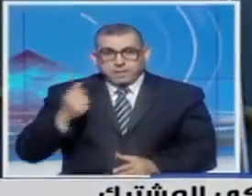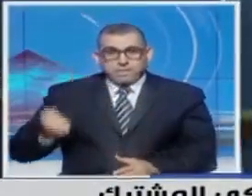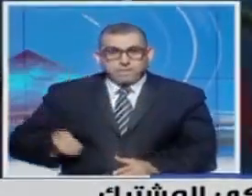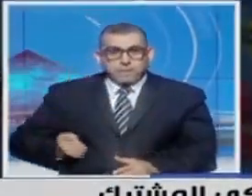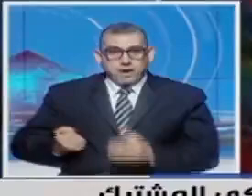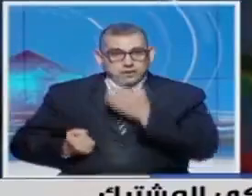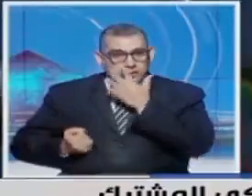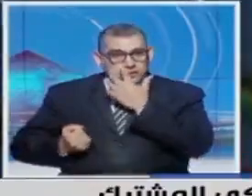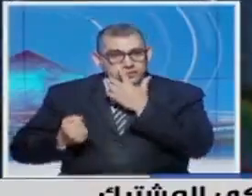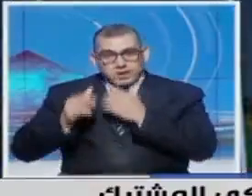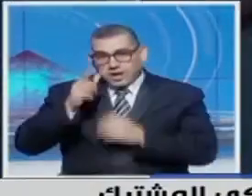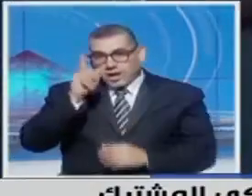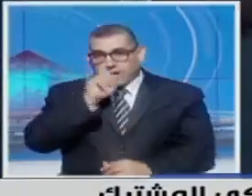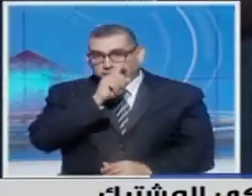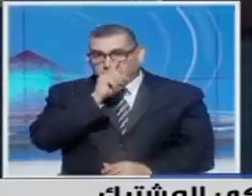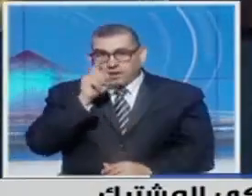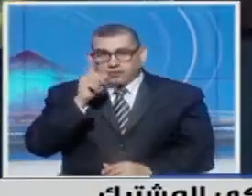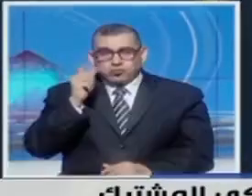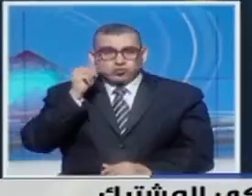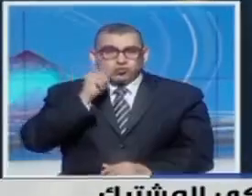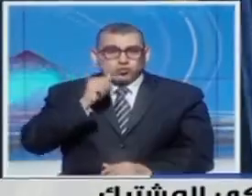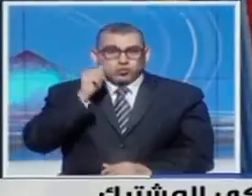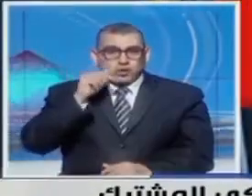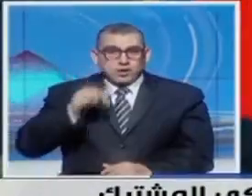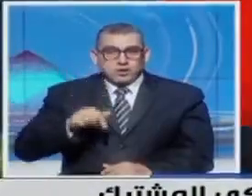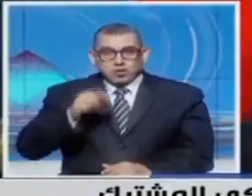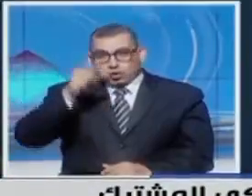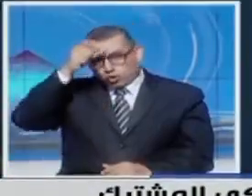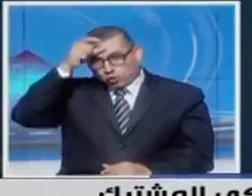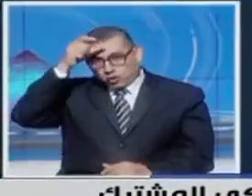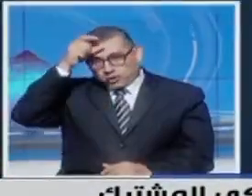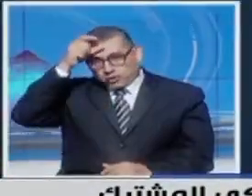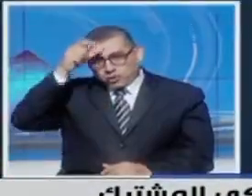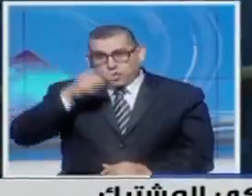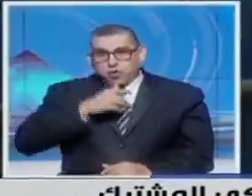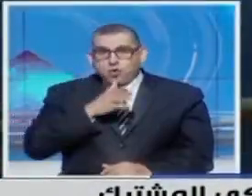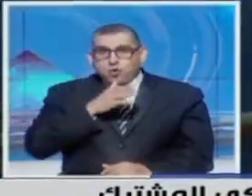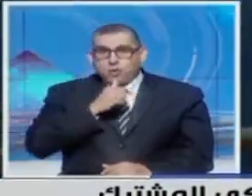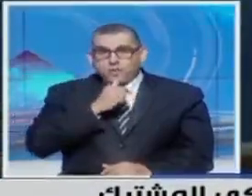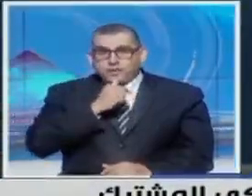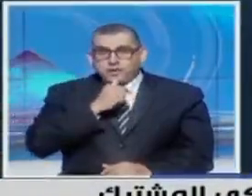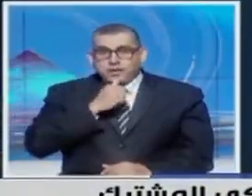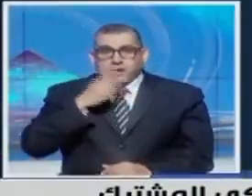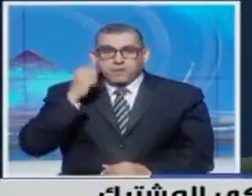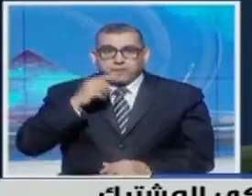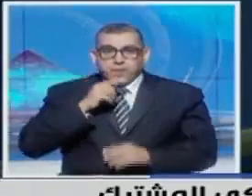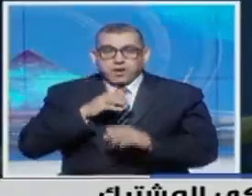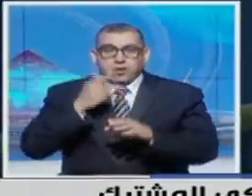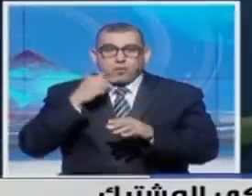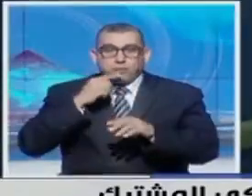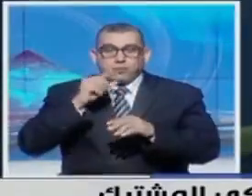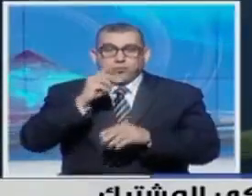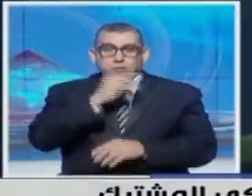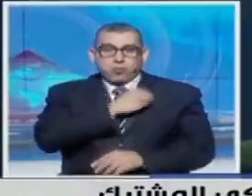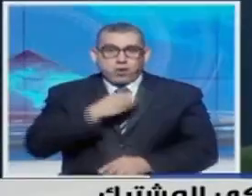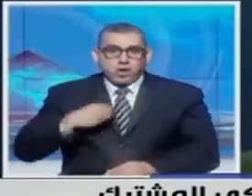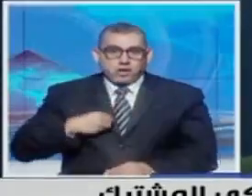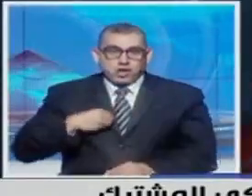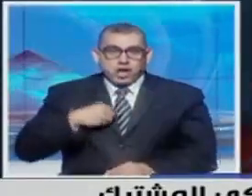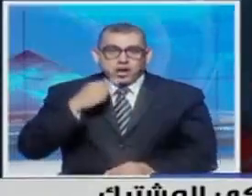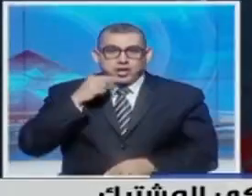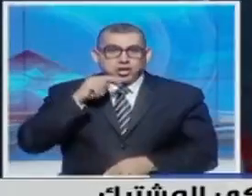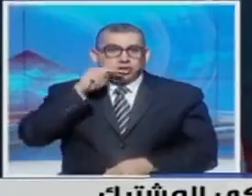البحرين والإمارات والسودان وتونس وعمان والمجر وبولندا